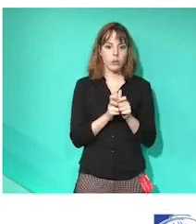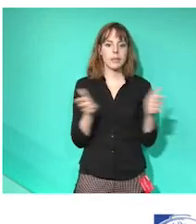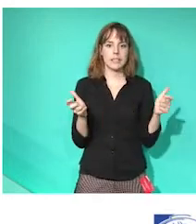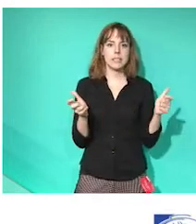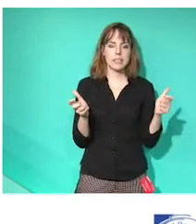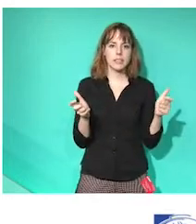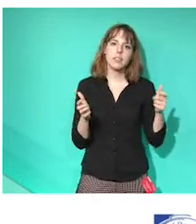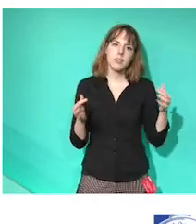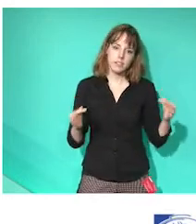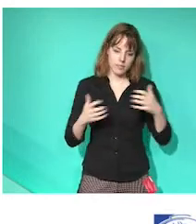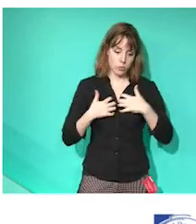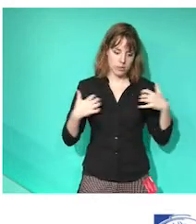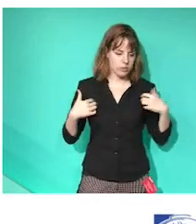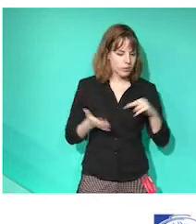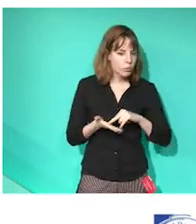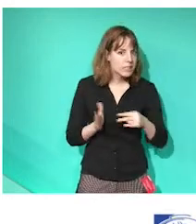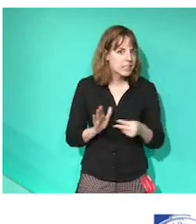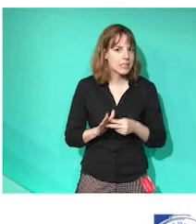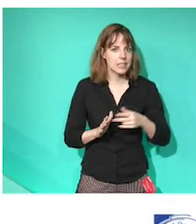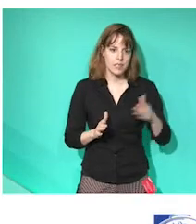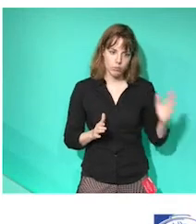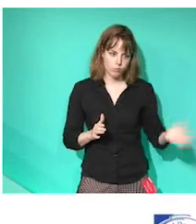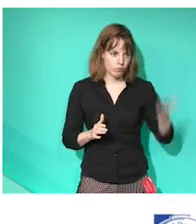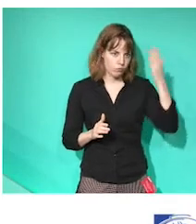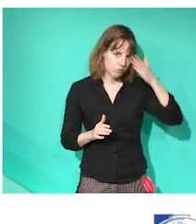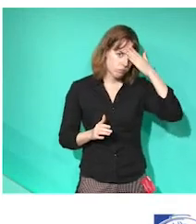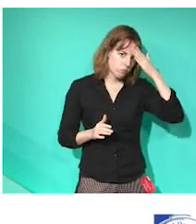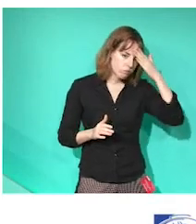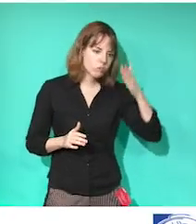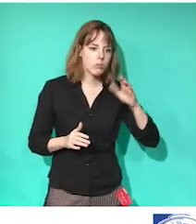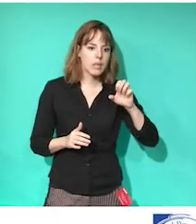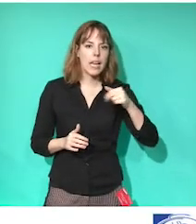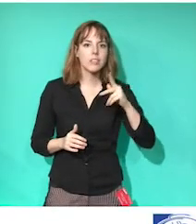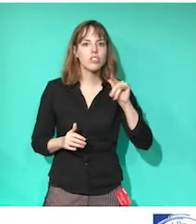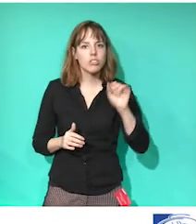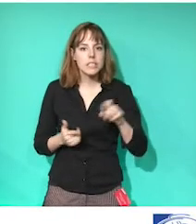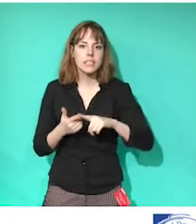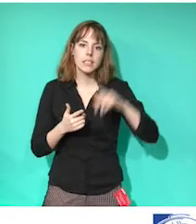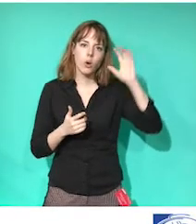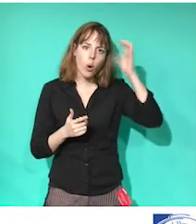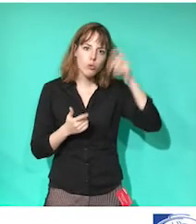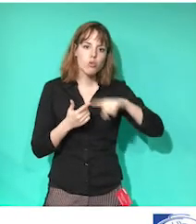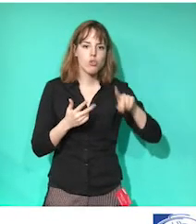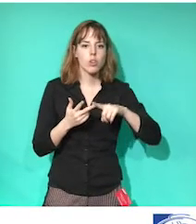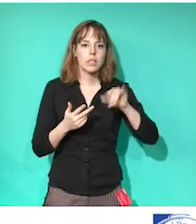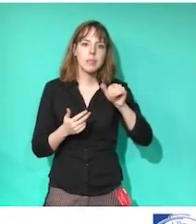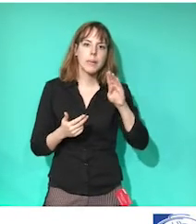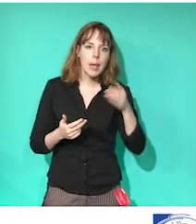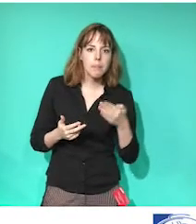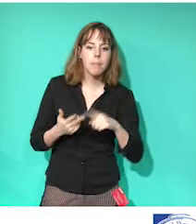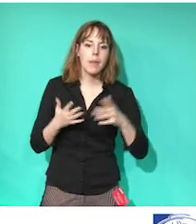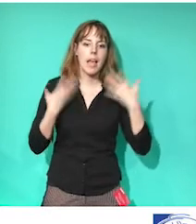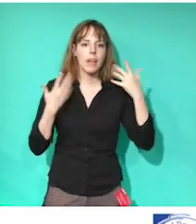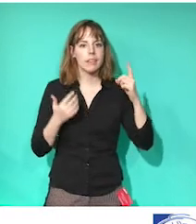secteur technologique et scientifique, donc évidemment des grands noms et qui sont très très engagés, que ce soit Engie, Orange, IBM, Air Liquide, Assystem, dont nous